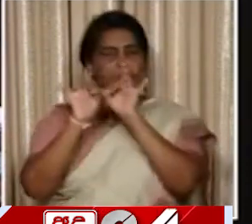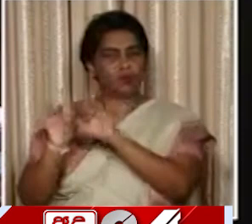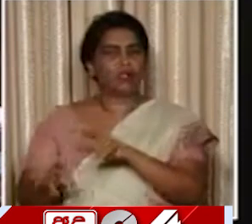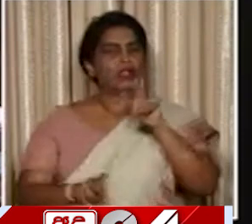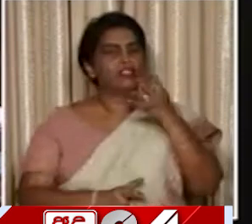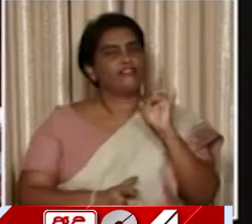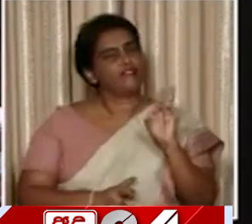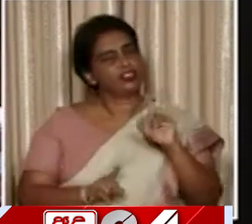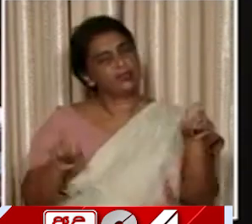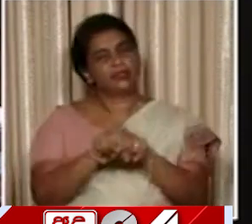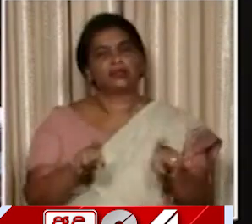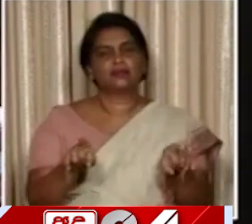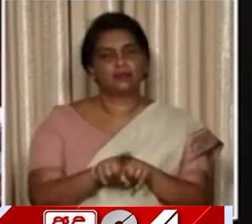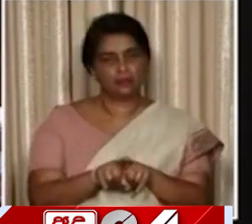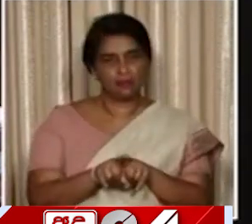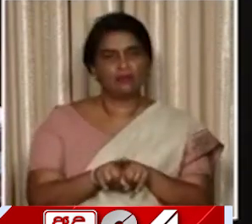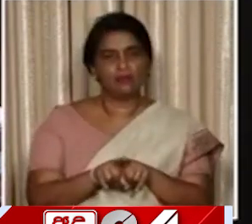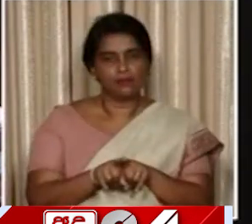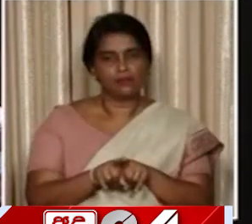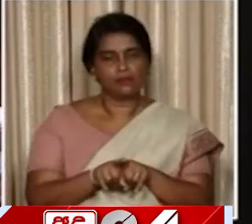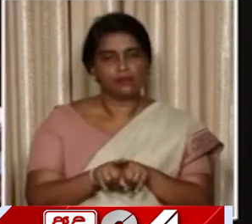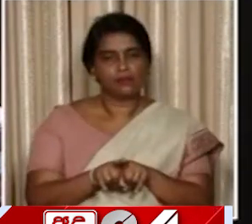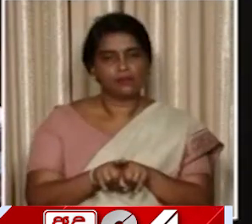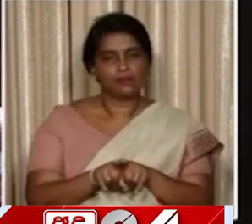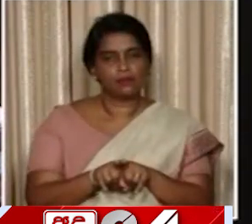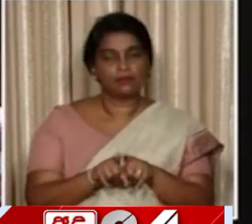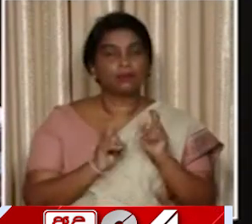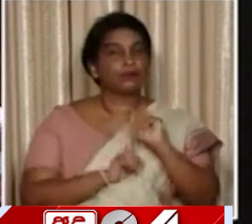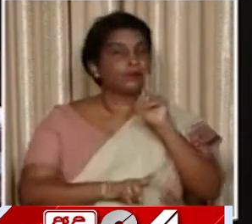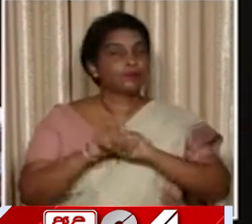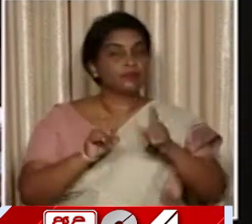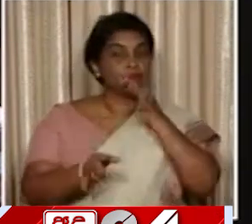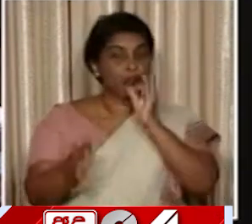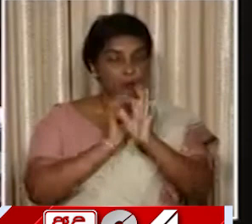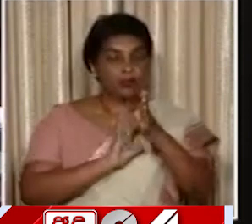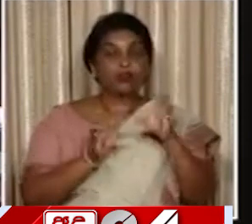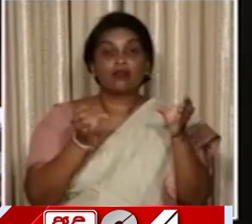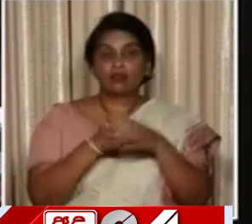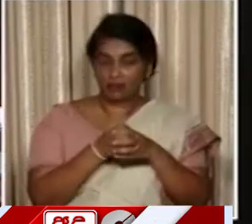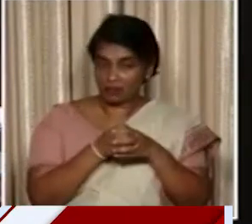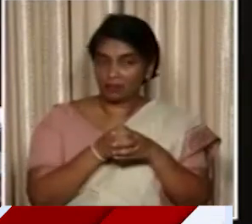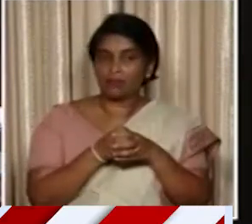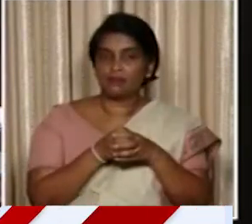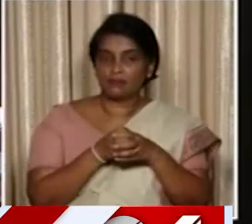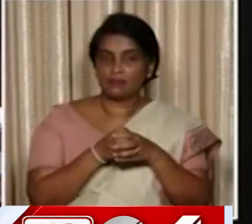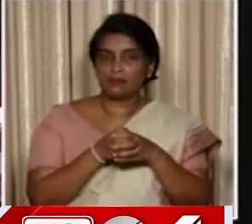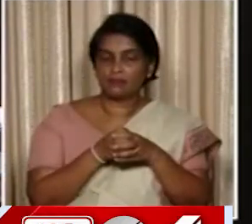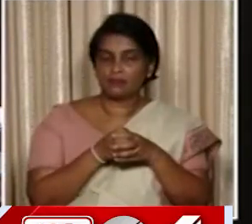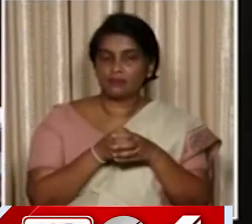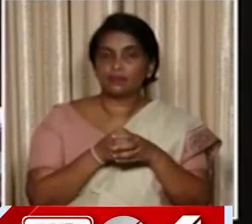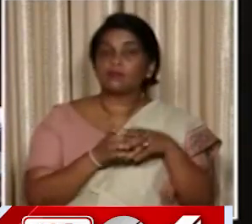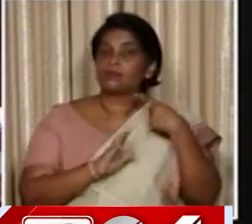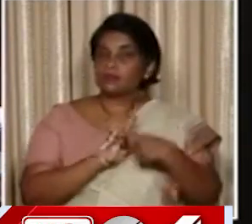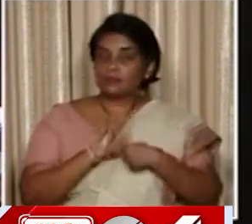desi si bahamekai, ha? Parlimen tu pucchan natta apu kandaya. Ini